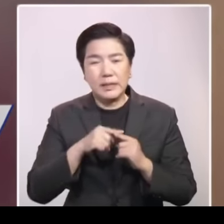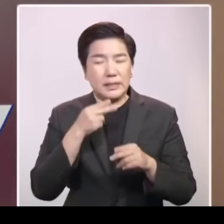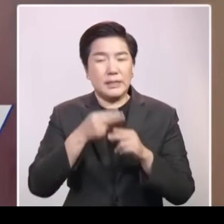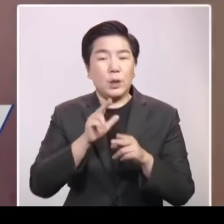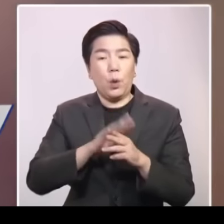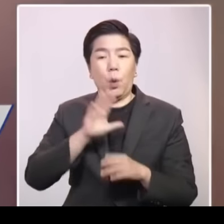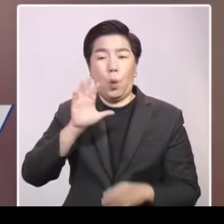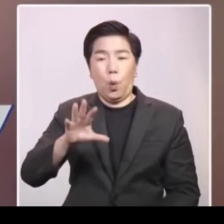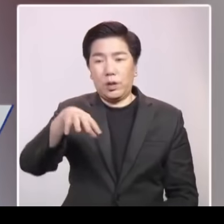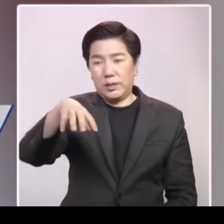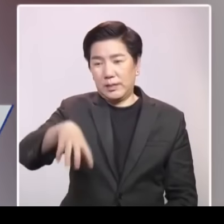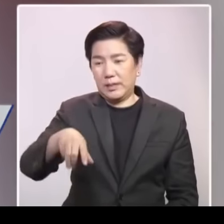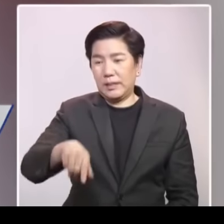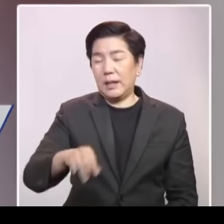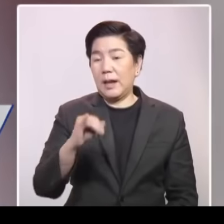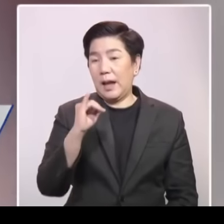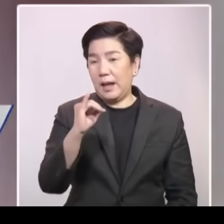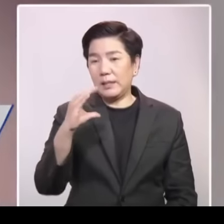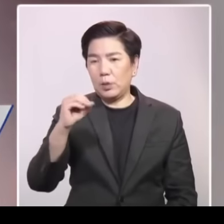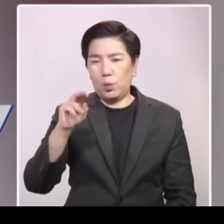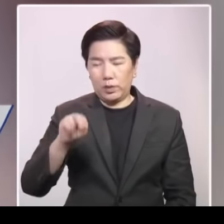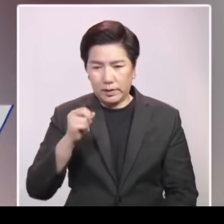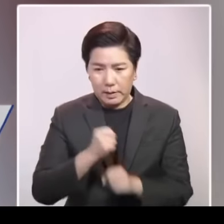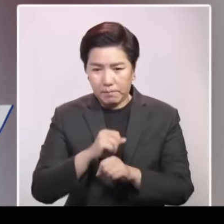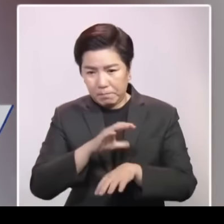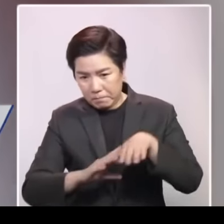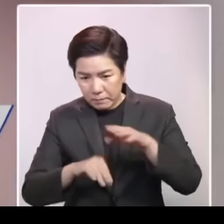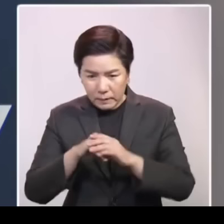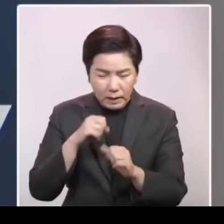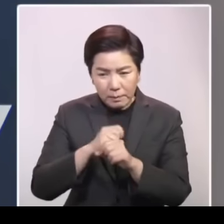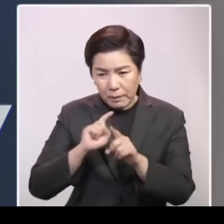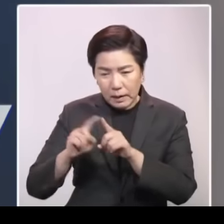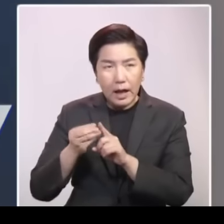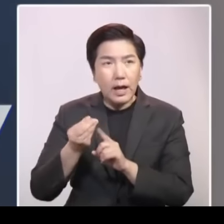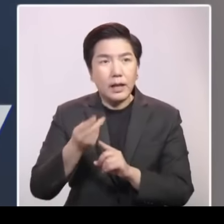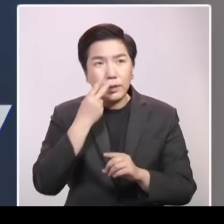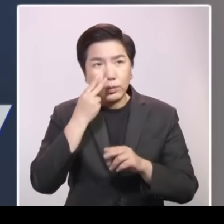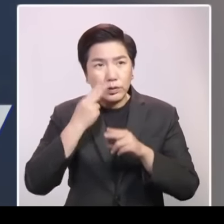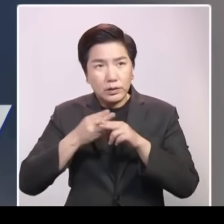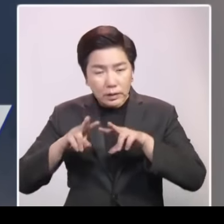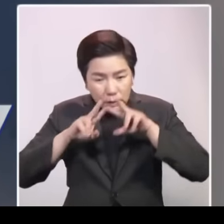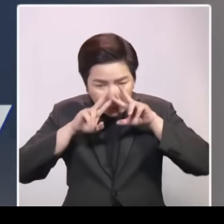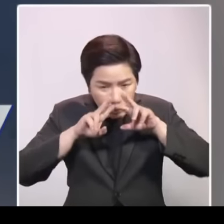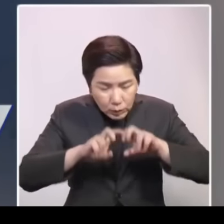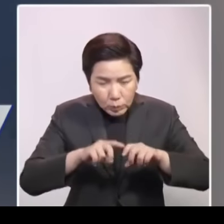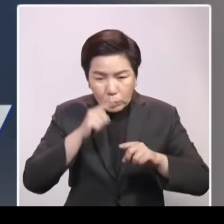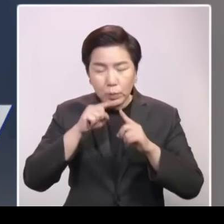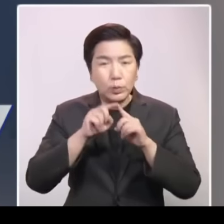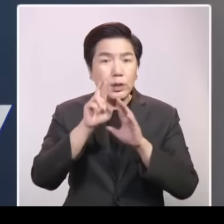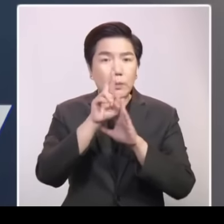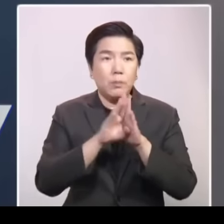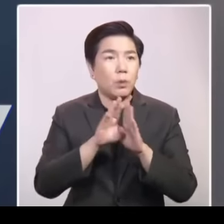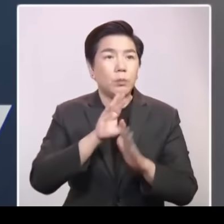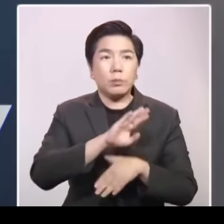กรุ๊ปโอโหให้กับบอสหมอเอกไปเป็นผู้ทำหัตการด้วยครับแต่พอเอาชื่อไปตรวจสอบในระบบแล้วปรากฏ